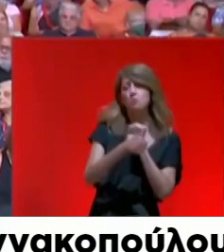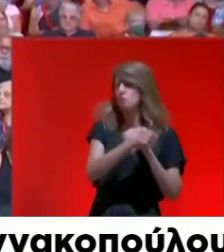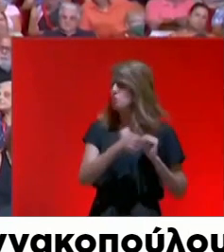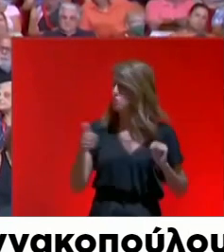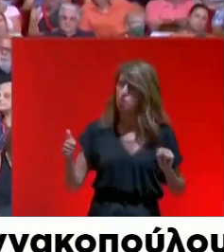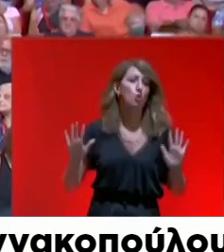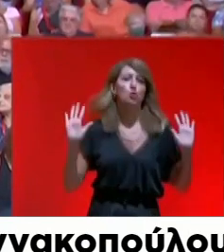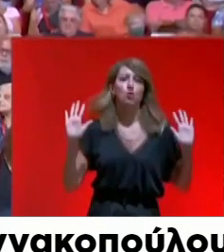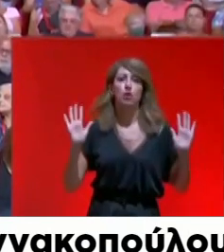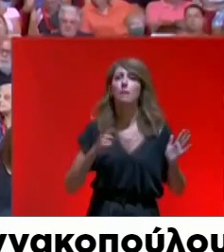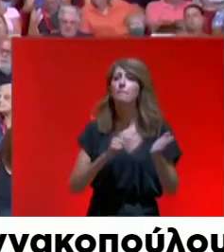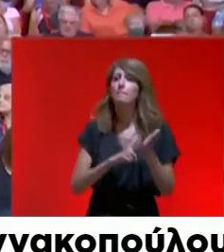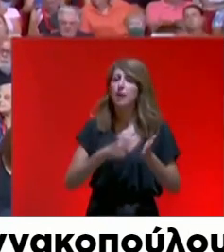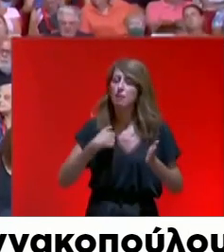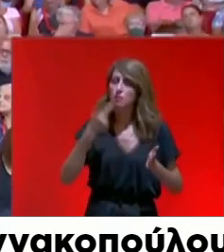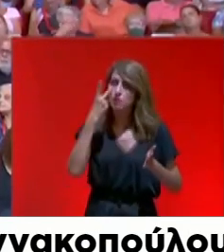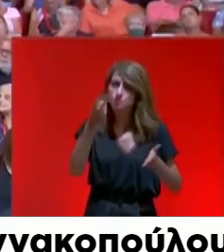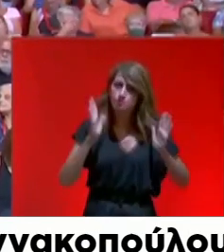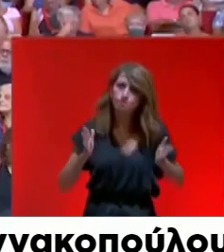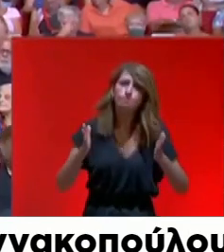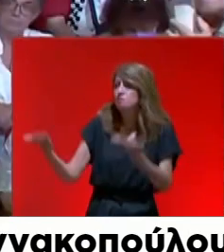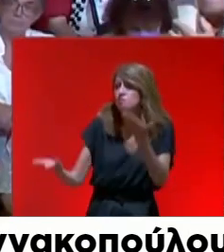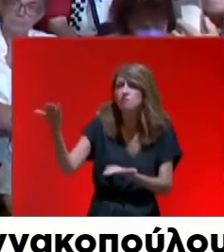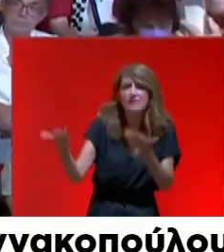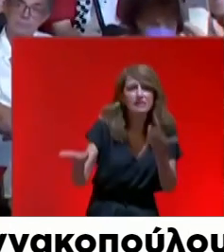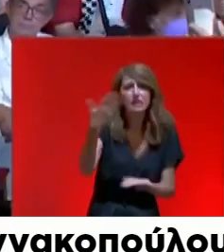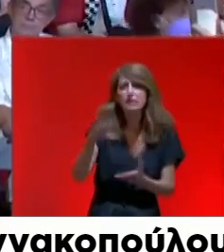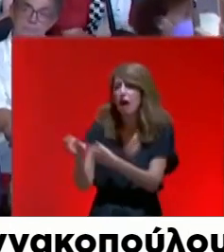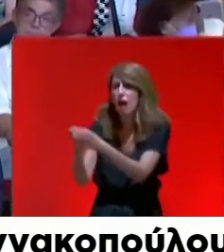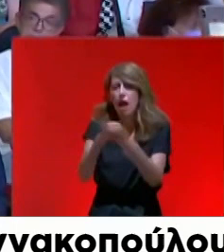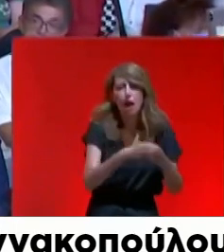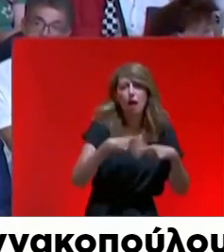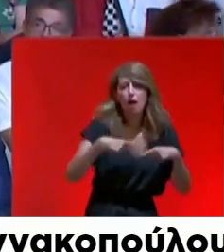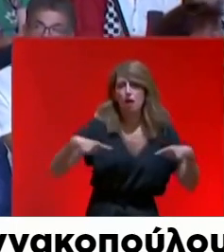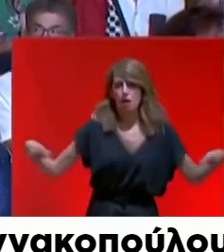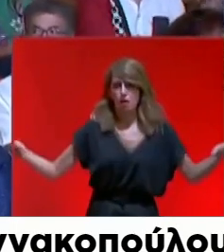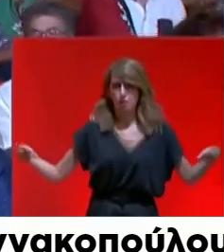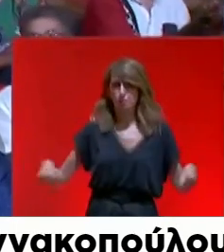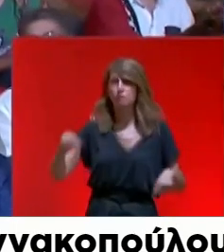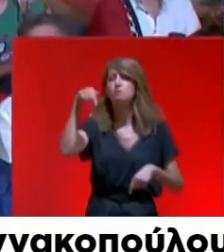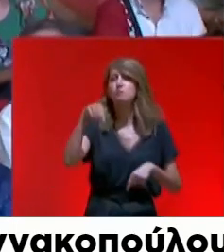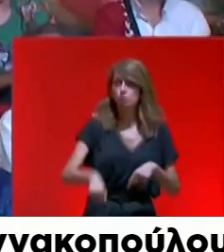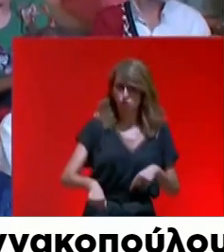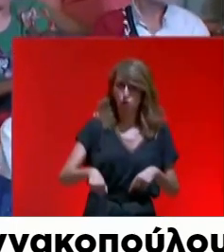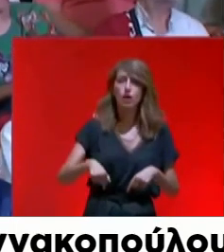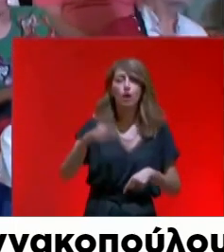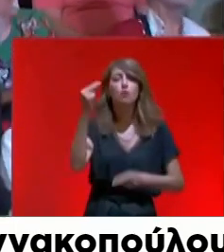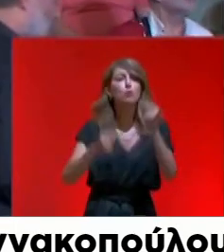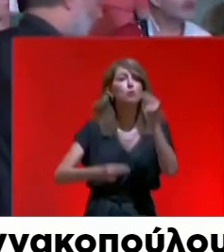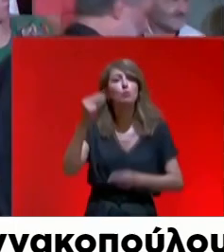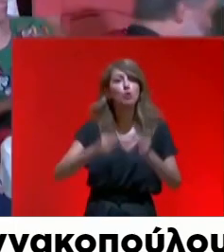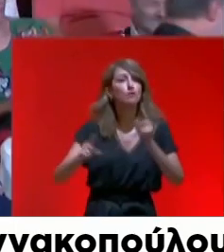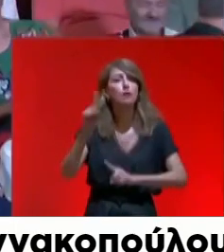Αλέξης Τσίπρας ήταν μια, νομίζω, ειδική, ξεχωριστή περίπτωση. Δεν θα ήθελα να βάλω ένα